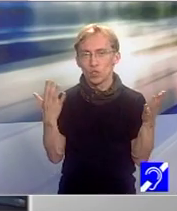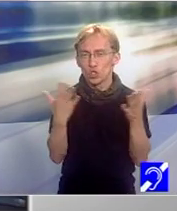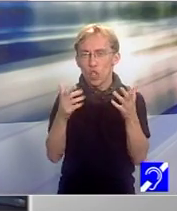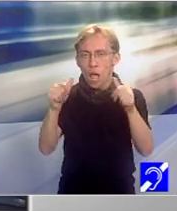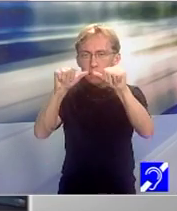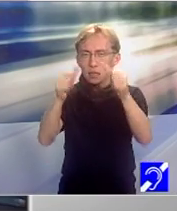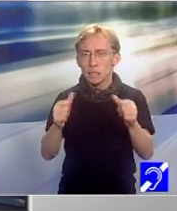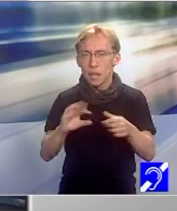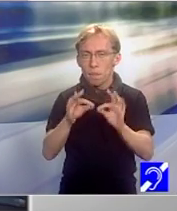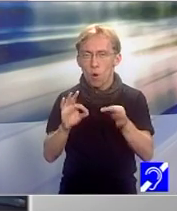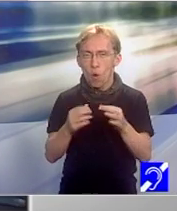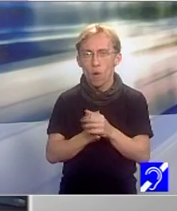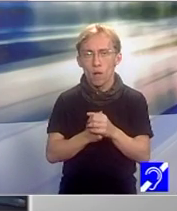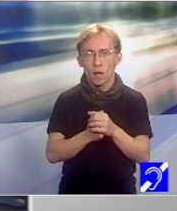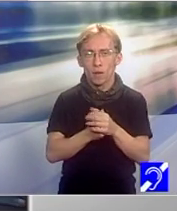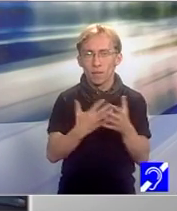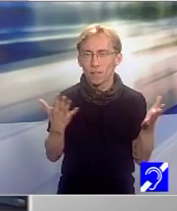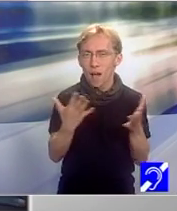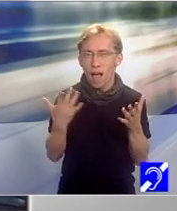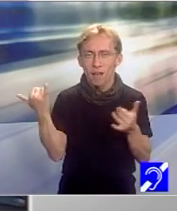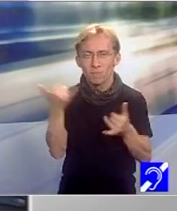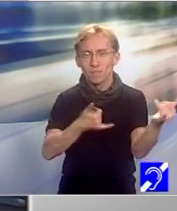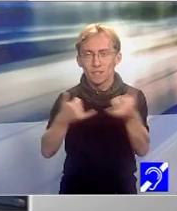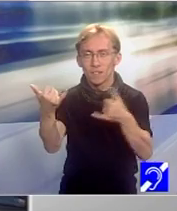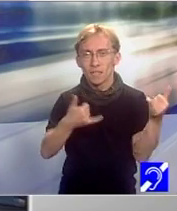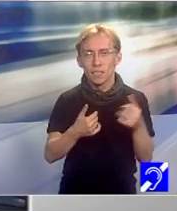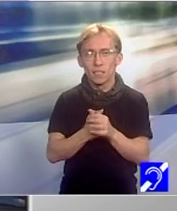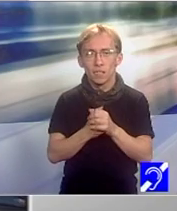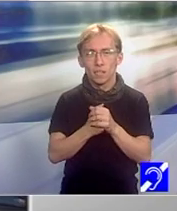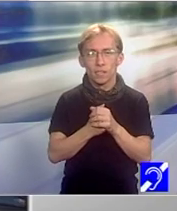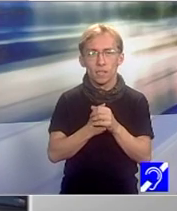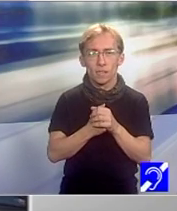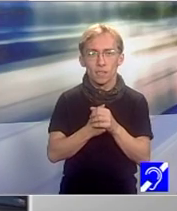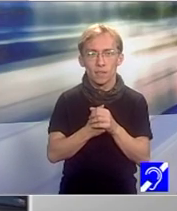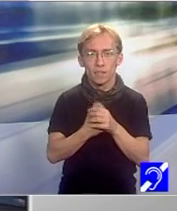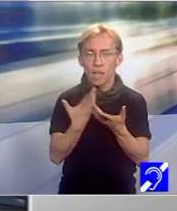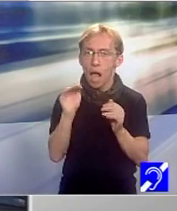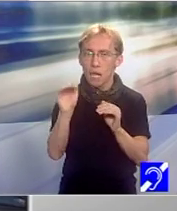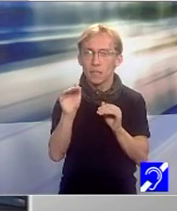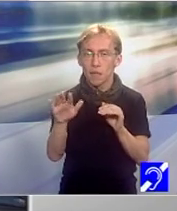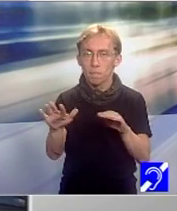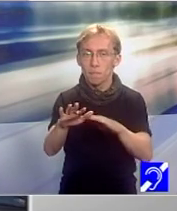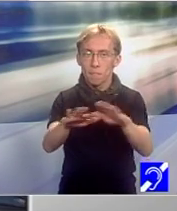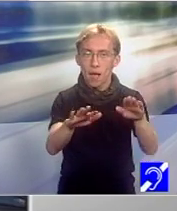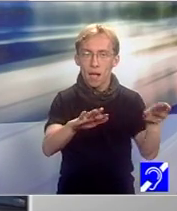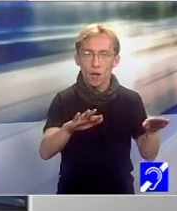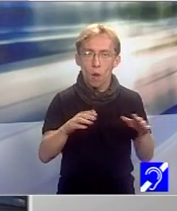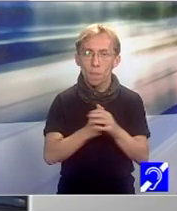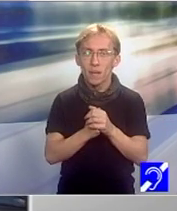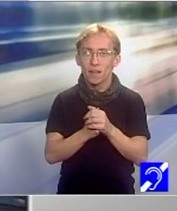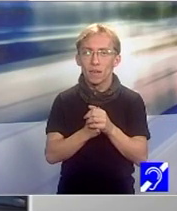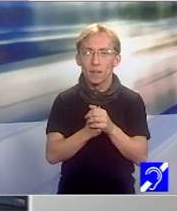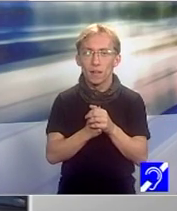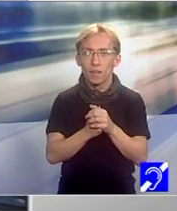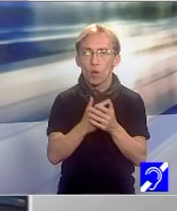cu o mastocită? Care venea cu o hematie? Care venea cu tot sistemul? Zic, bă, fiți atenți, hai să-i întrebăm pe copii. După 10 minute,